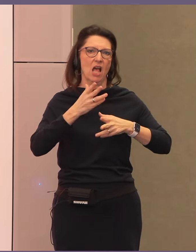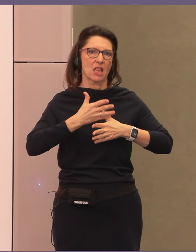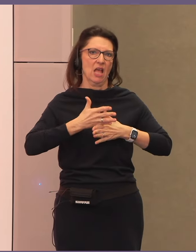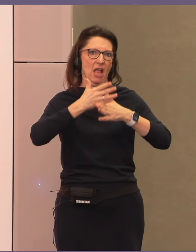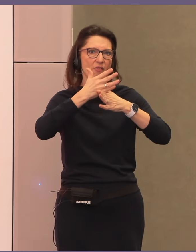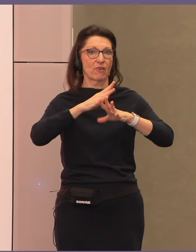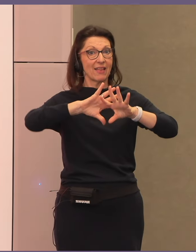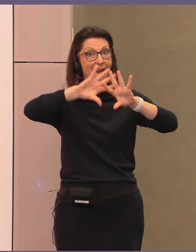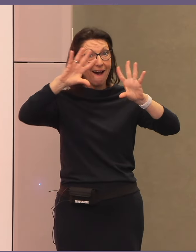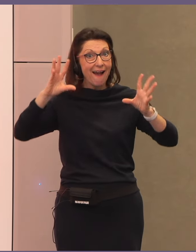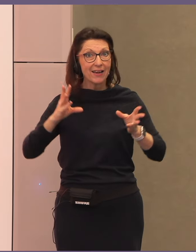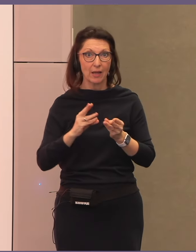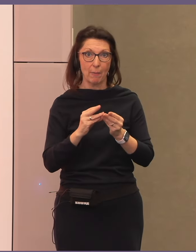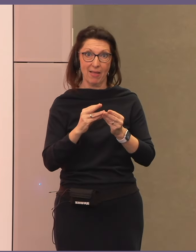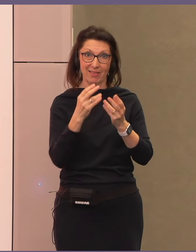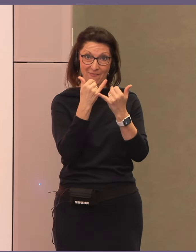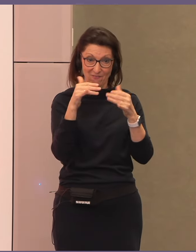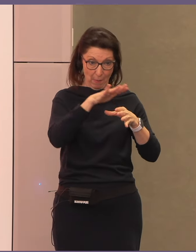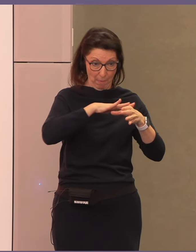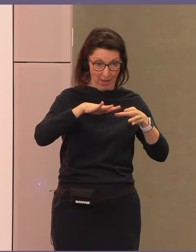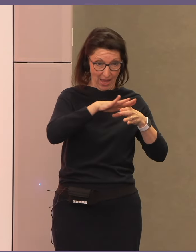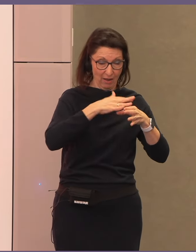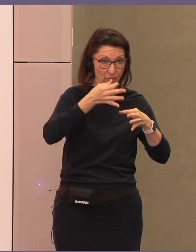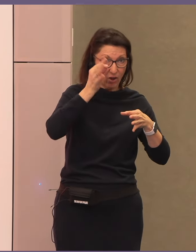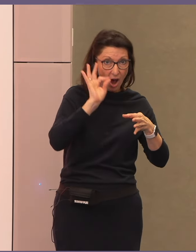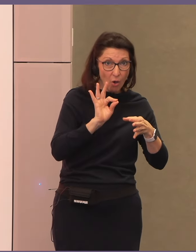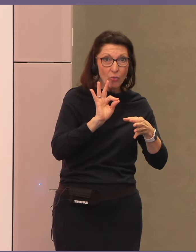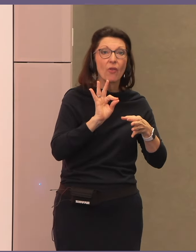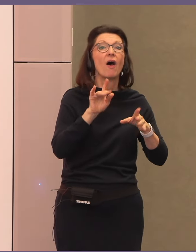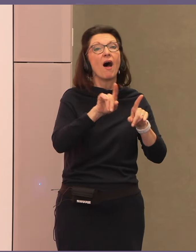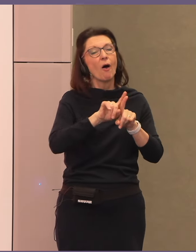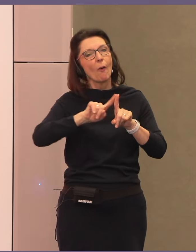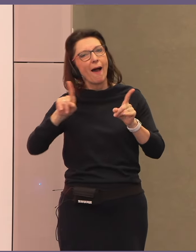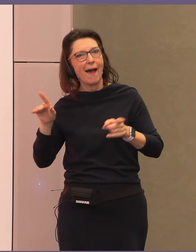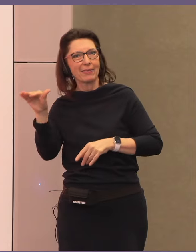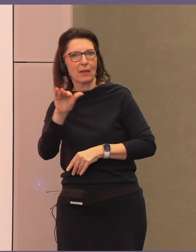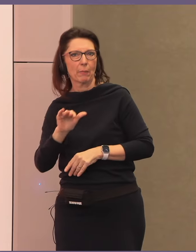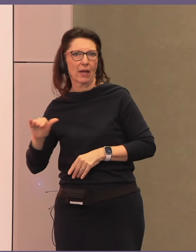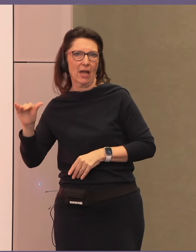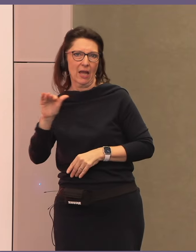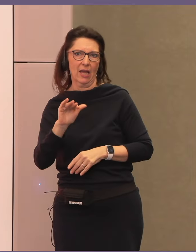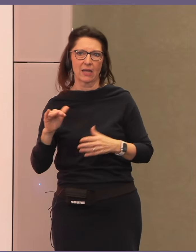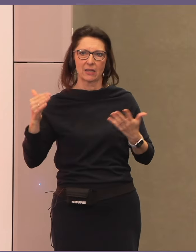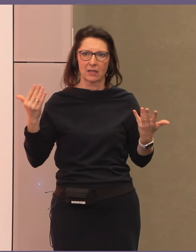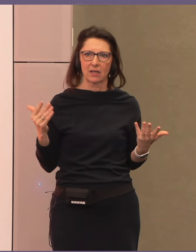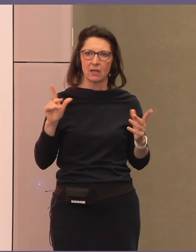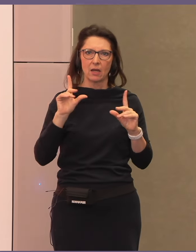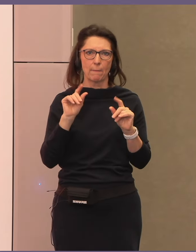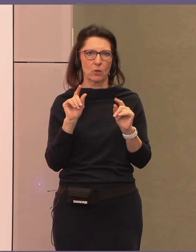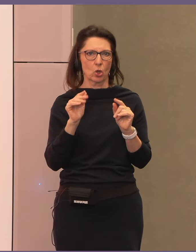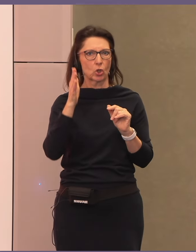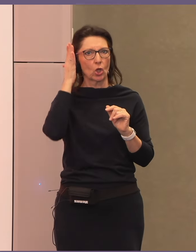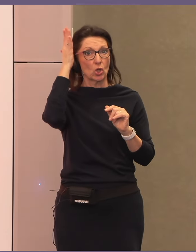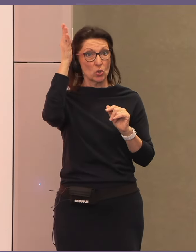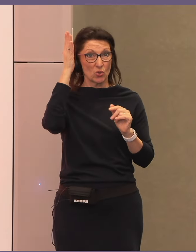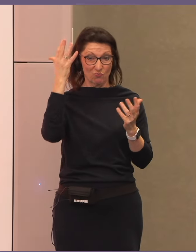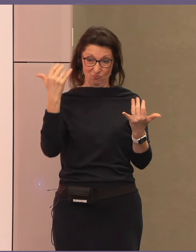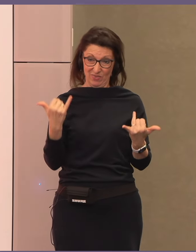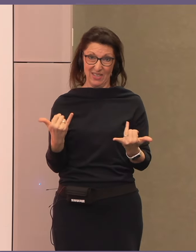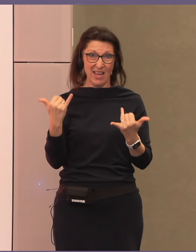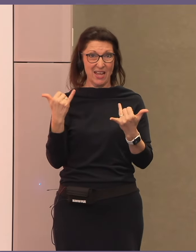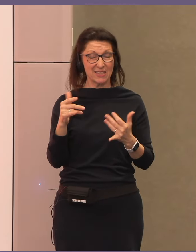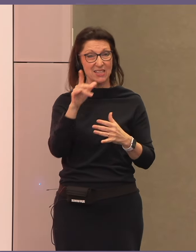gesellschaftliche Kräfte dienen, die gemeinsam mit Frauen die laufenden politischen Verschiebungen in Richtung